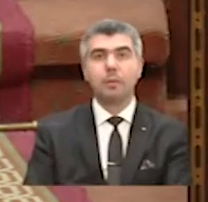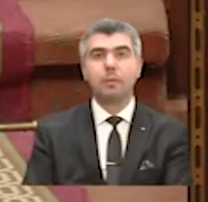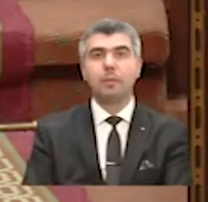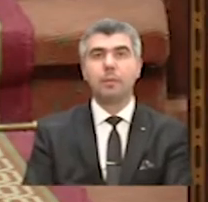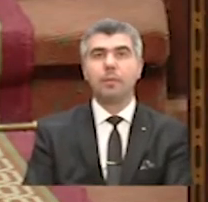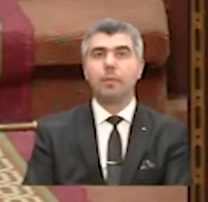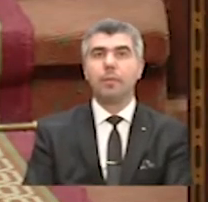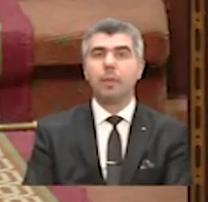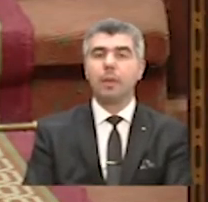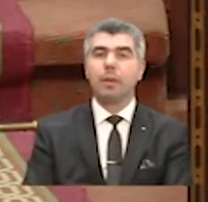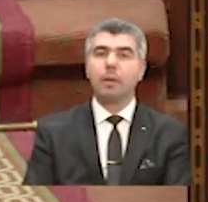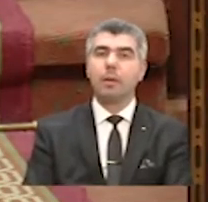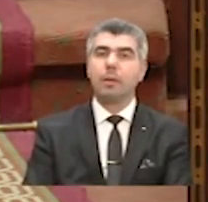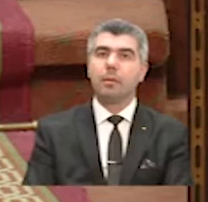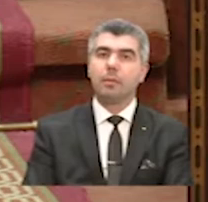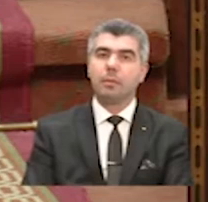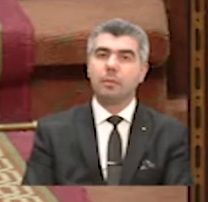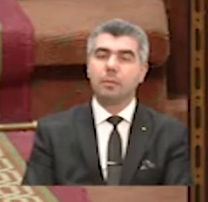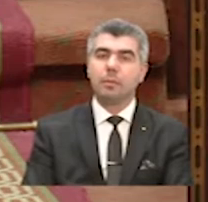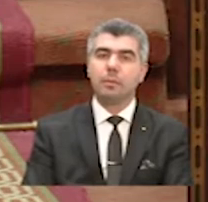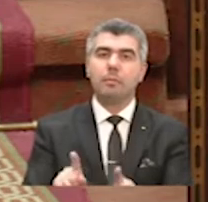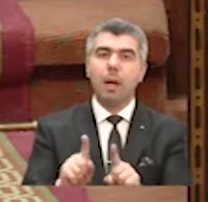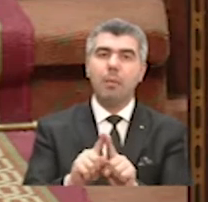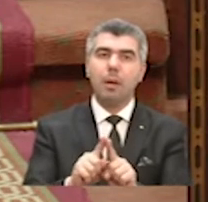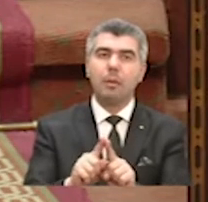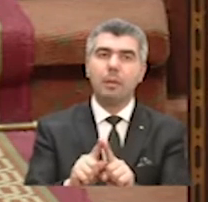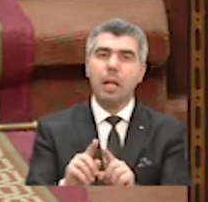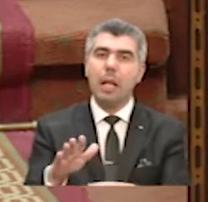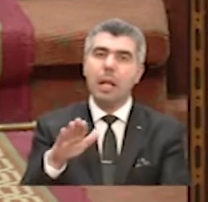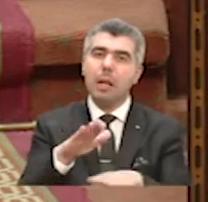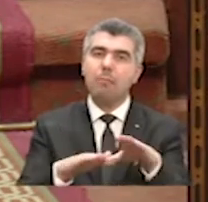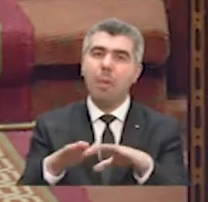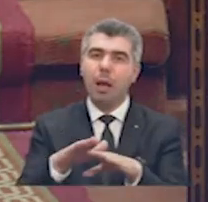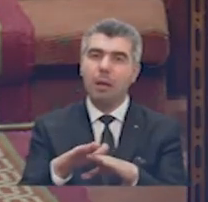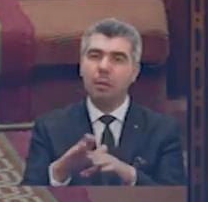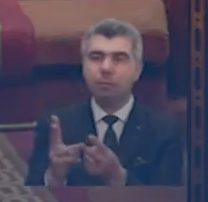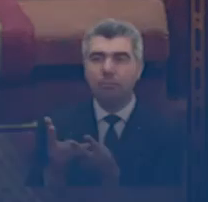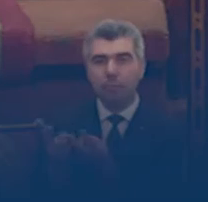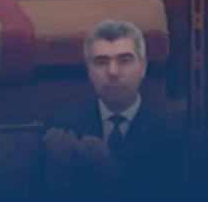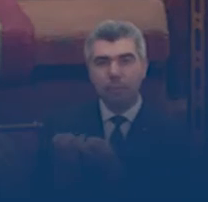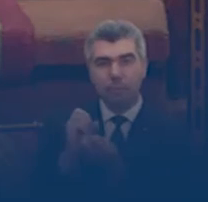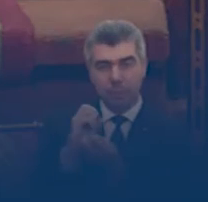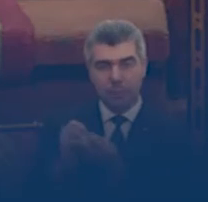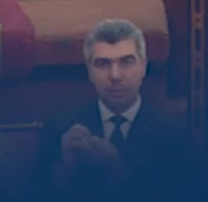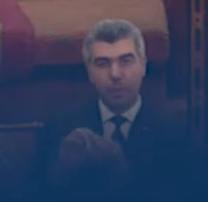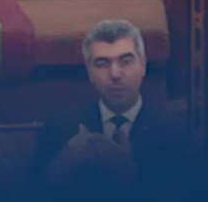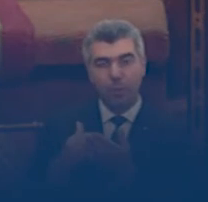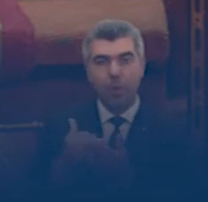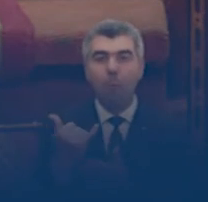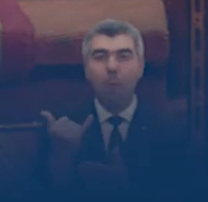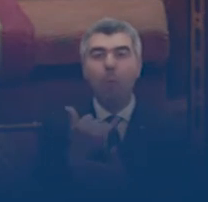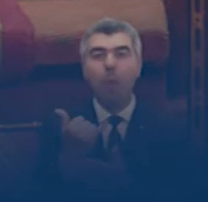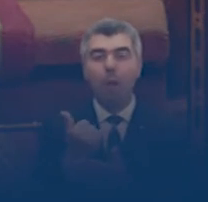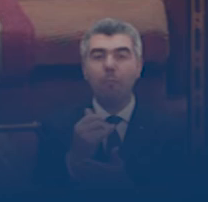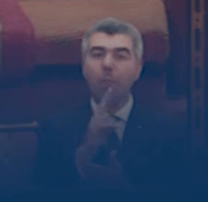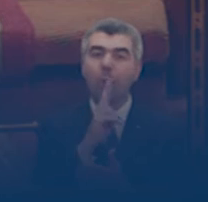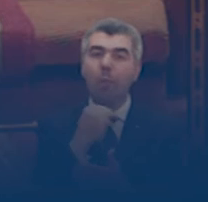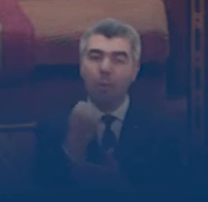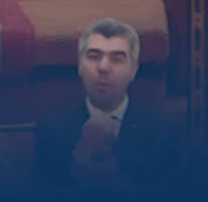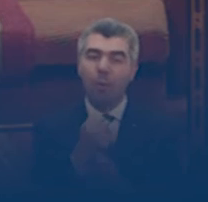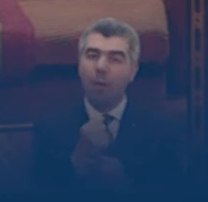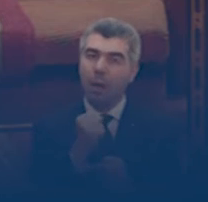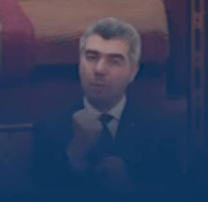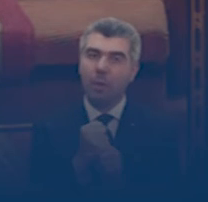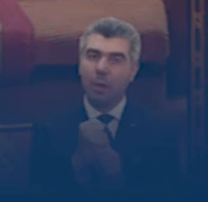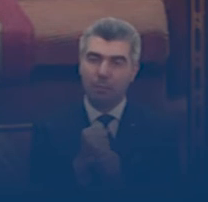بالنسبة للقضية ديال تحليات المياه، فهاد الحكومة عطات واحد الدفعة قوية لها في هذا المجال. يمكن نقول لكم غير